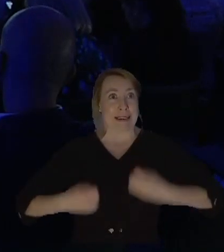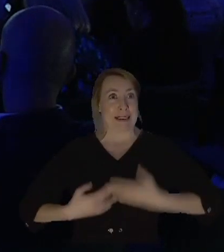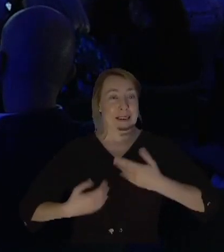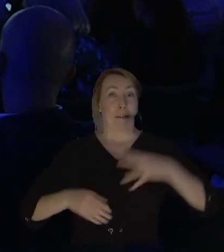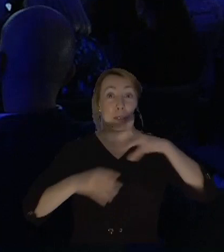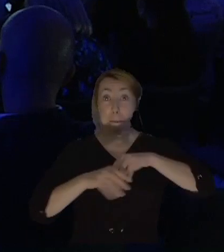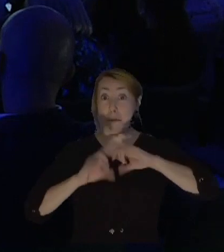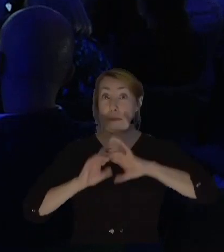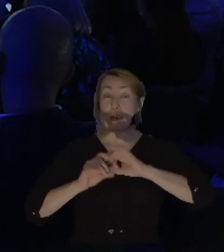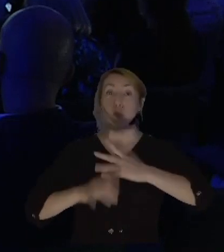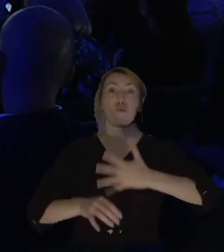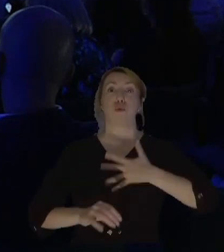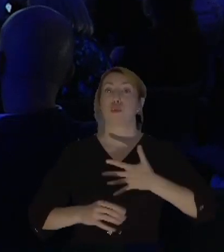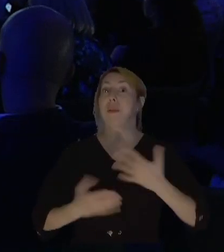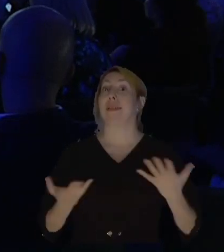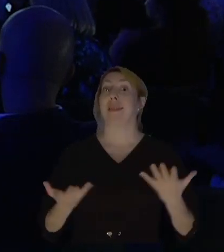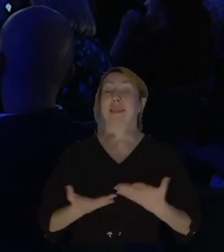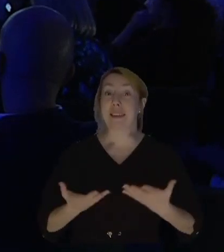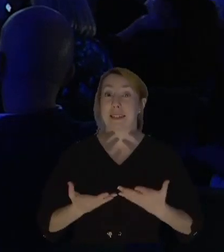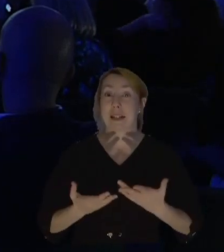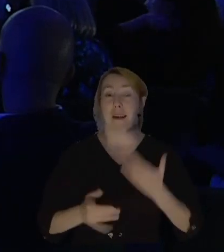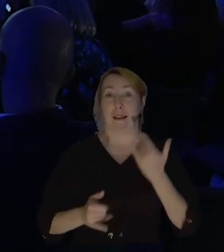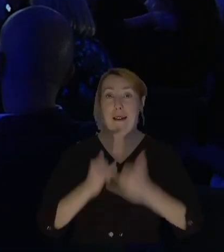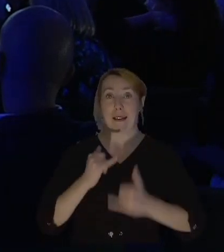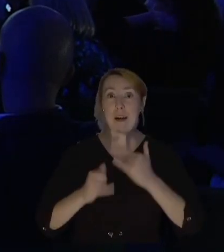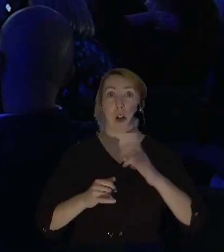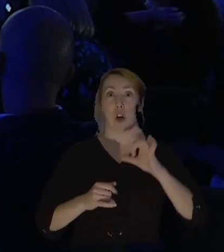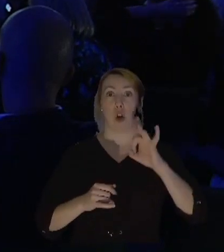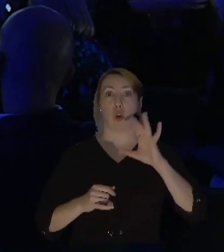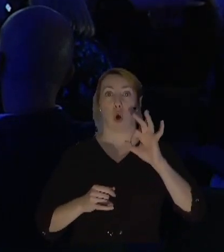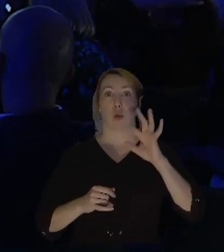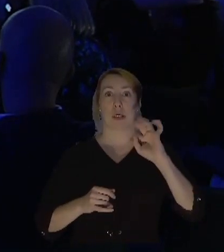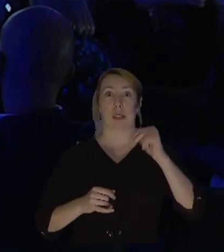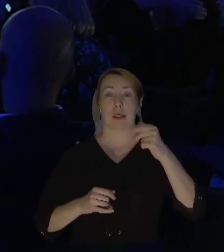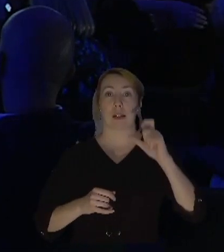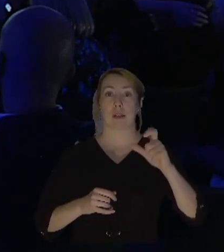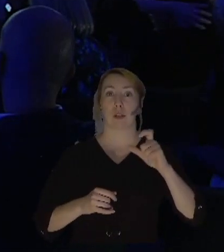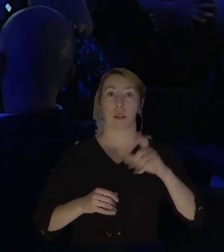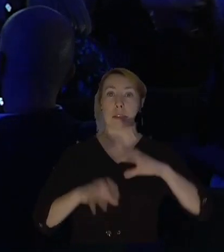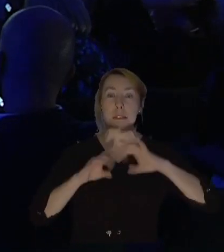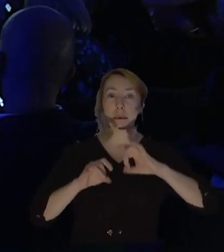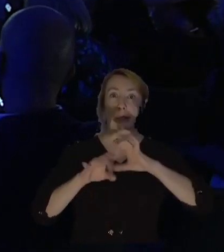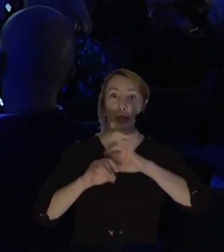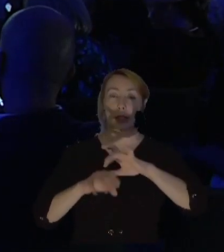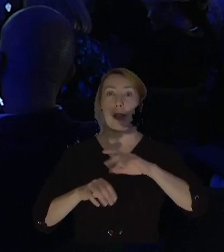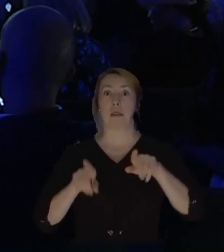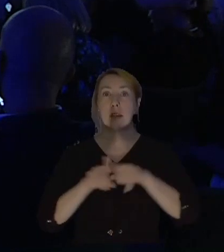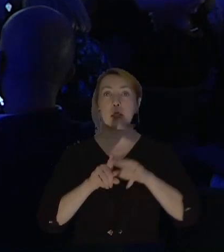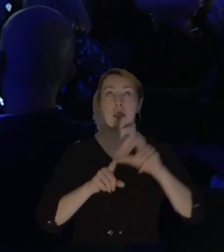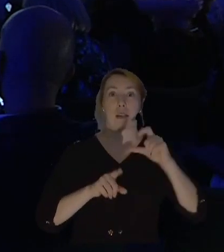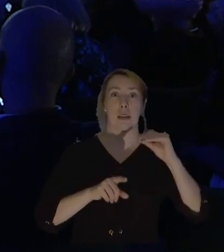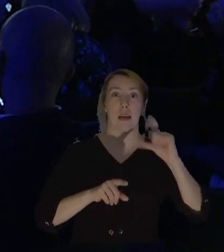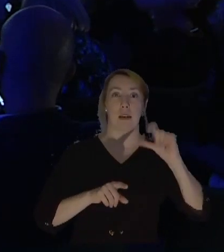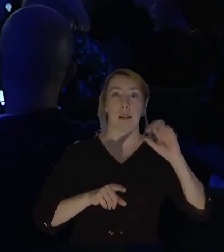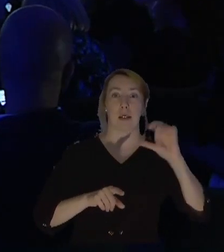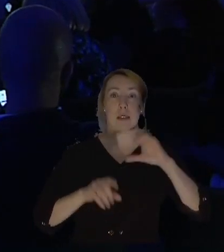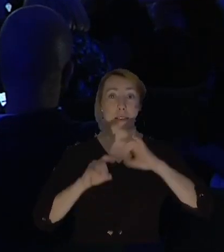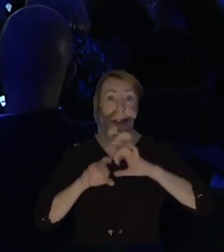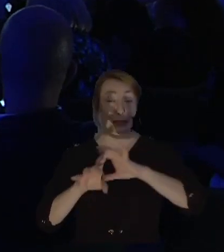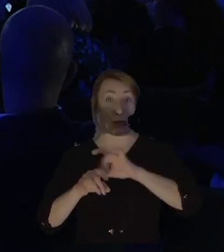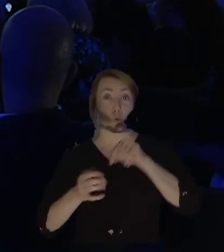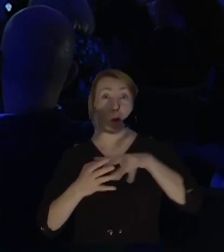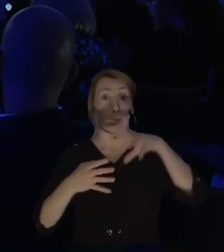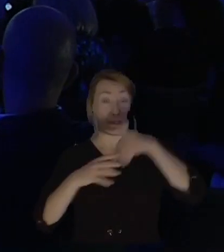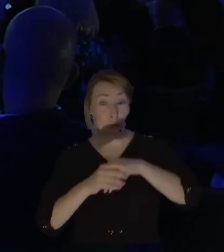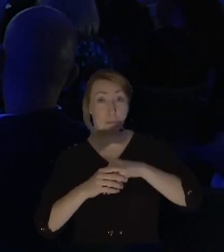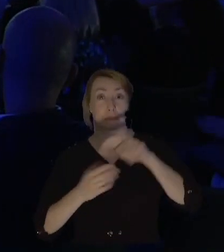bieganiem można poczuć podczas Gostyniec Ultra Trail i Gostyniec Celtic Trail, podczas których można